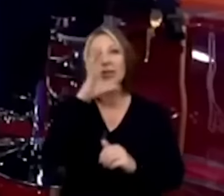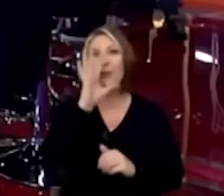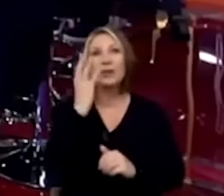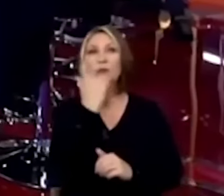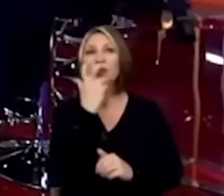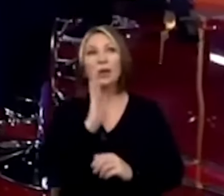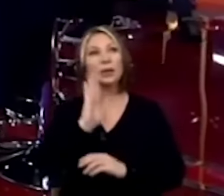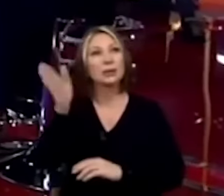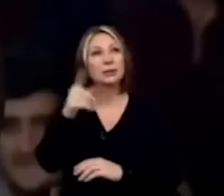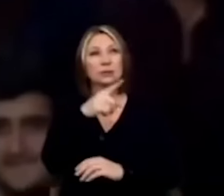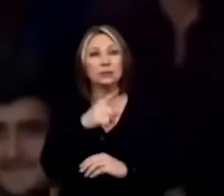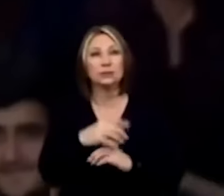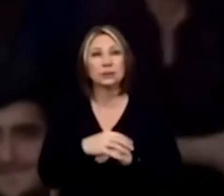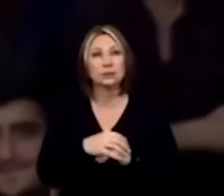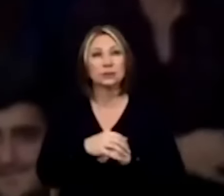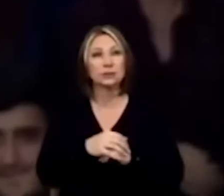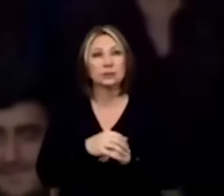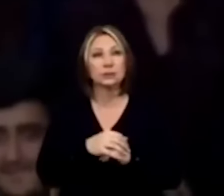Gizem?